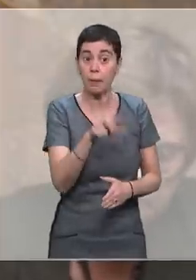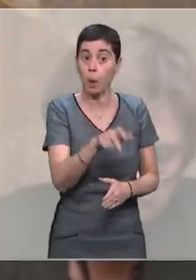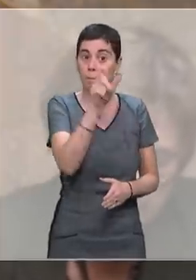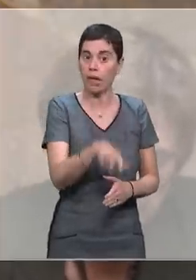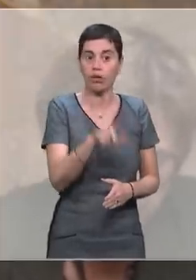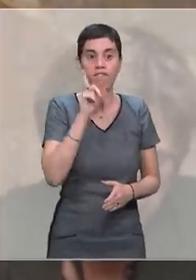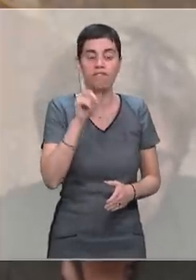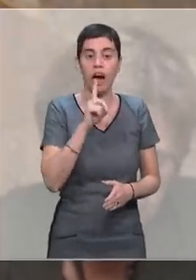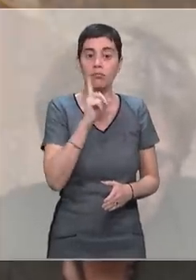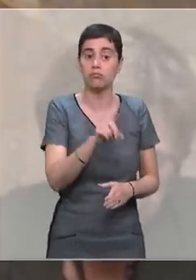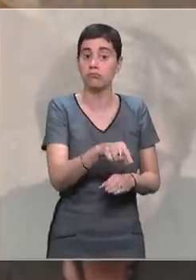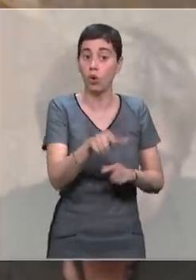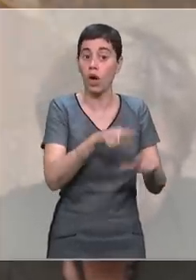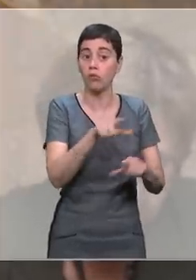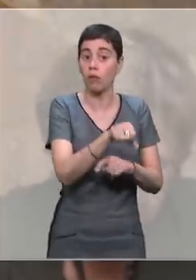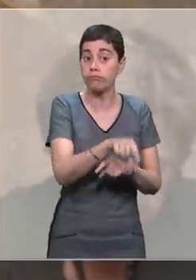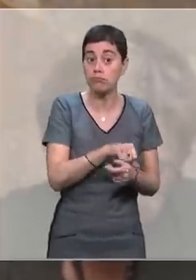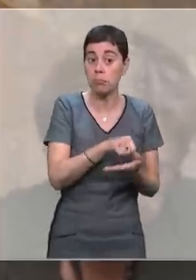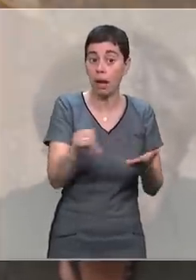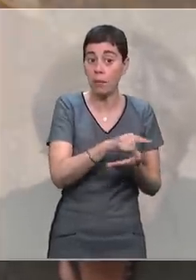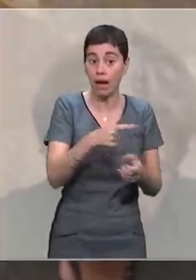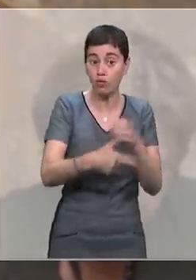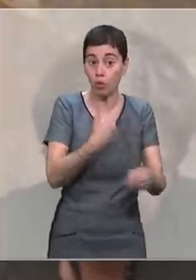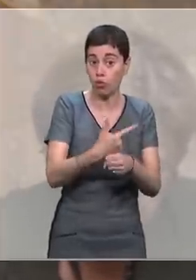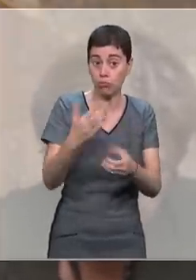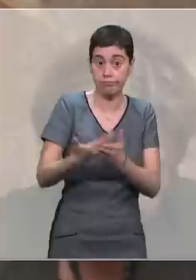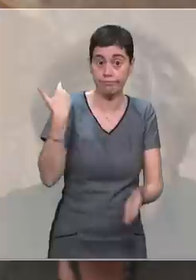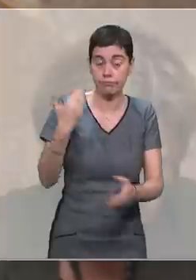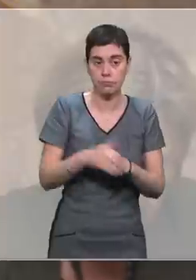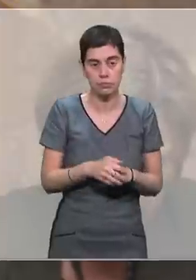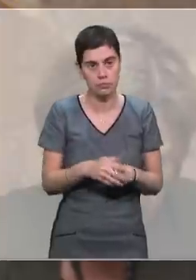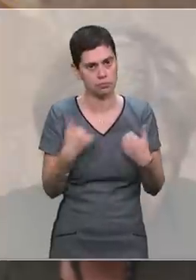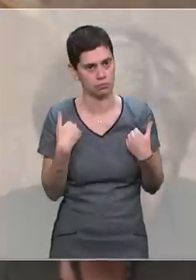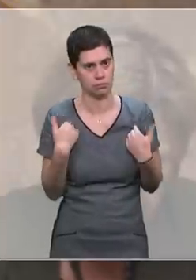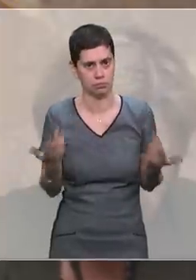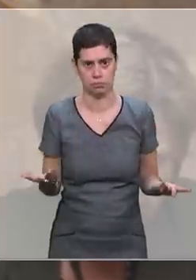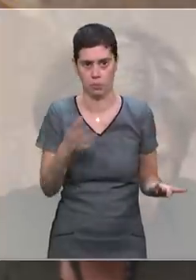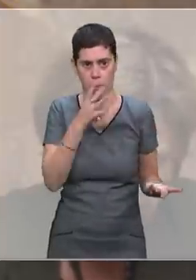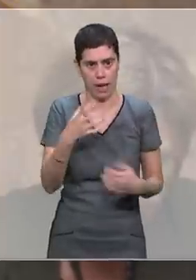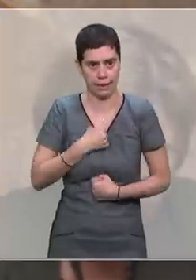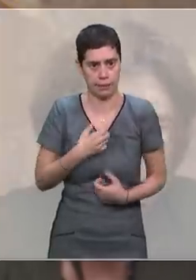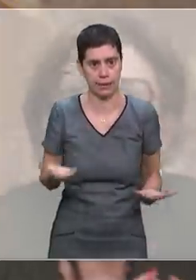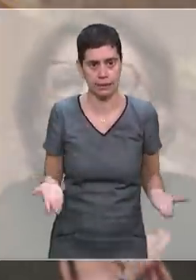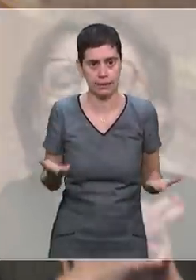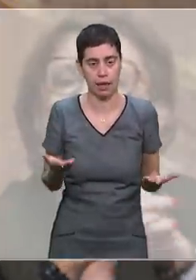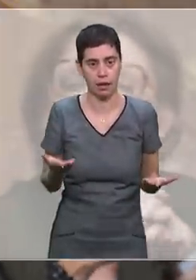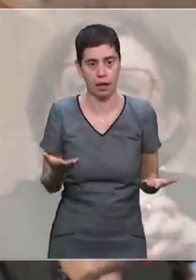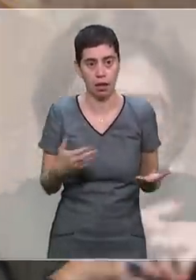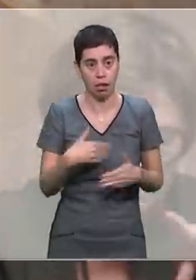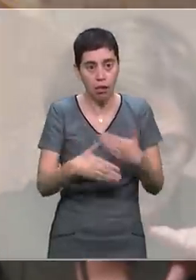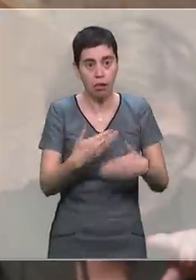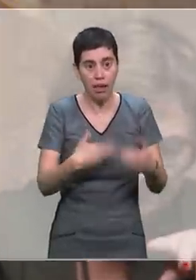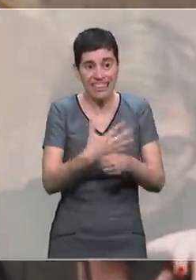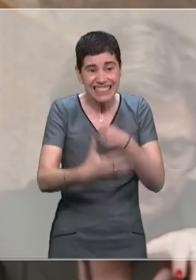locataire qui ne leur paye plus ses loyers depuis 2 ans. Ni eux, ni nous, ne pouvons accepter que ces procédures puissent s'étendre jusqu'à